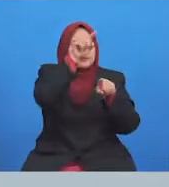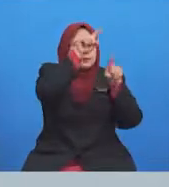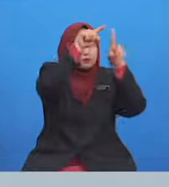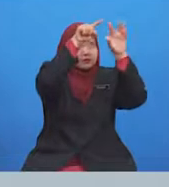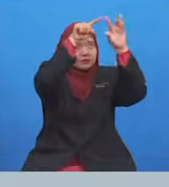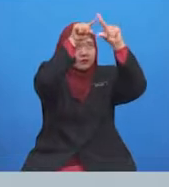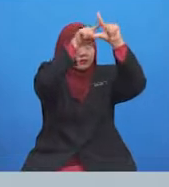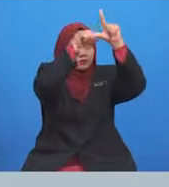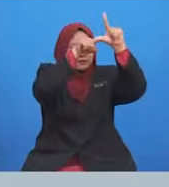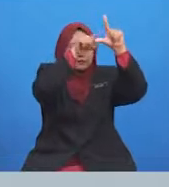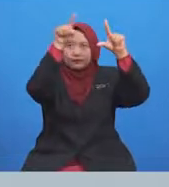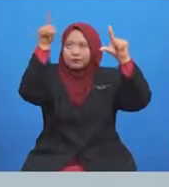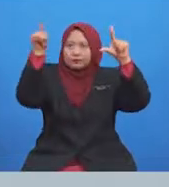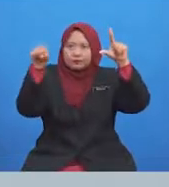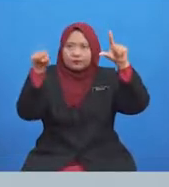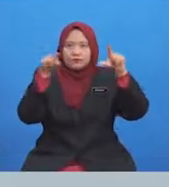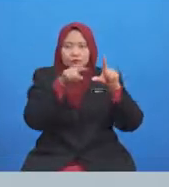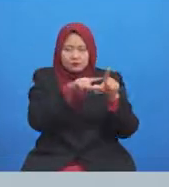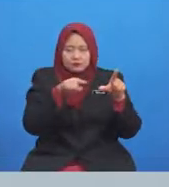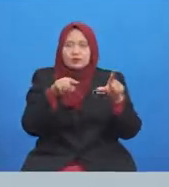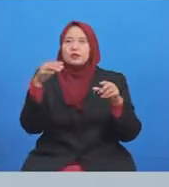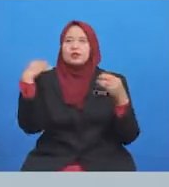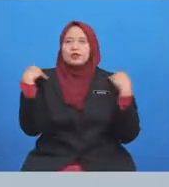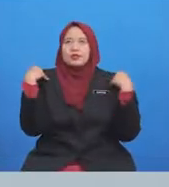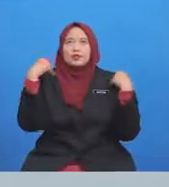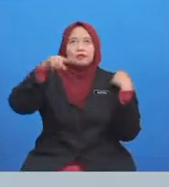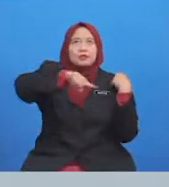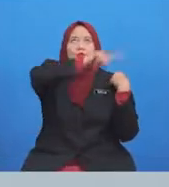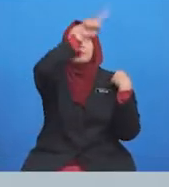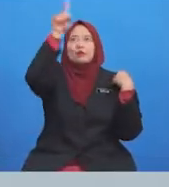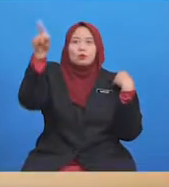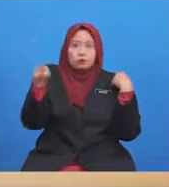tersebut terletak pada lilitan bulatan tersebut.